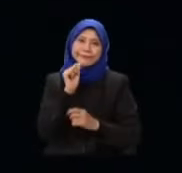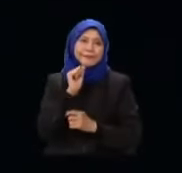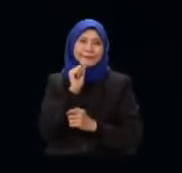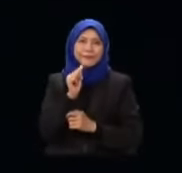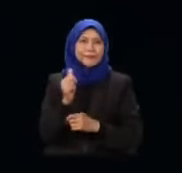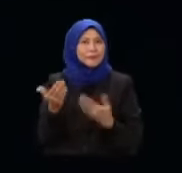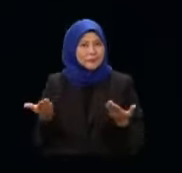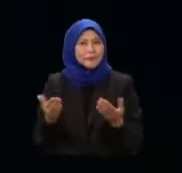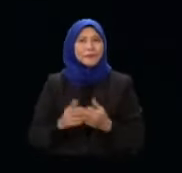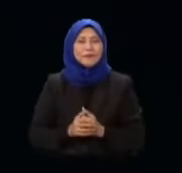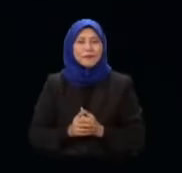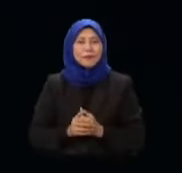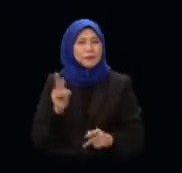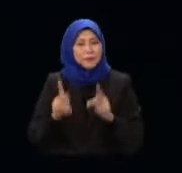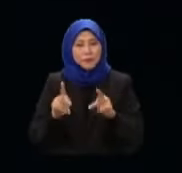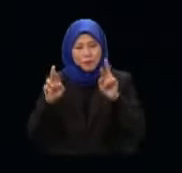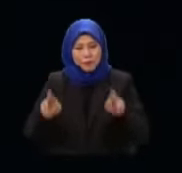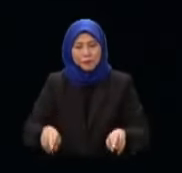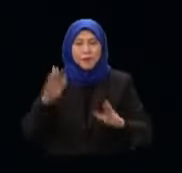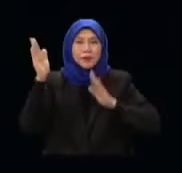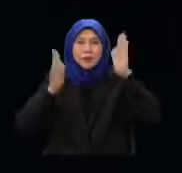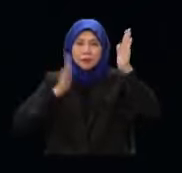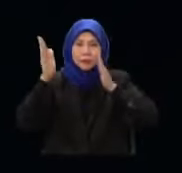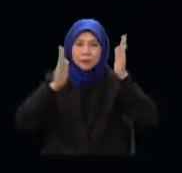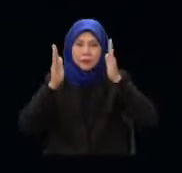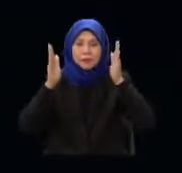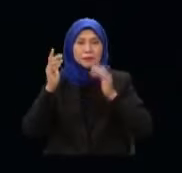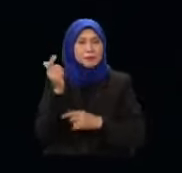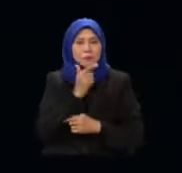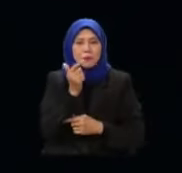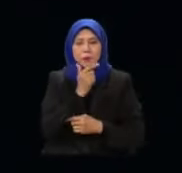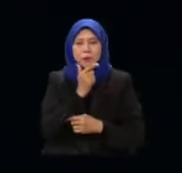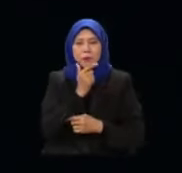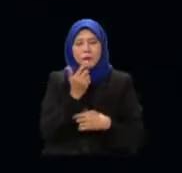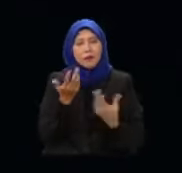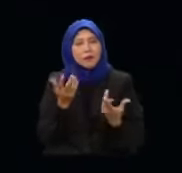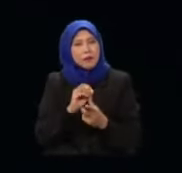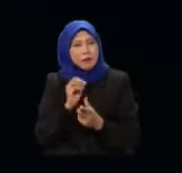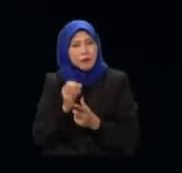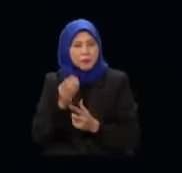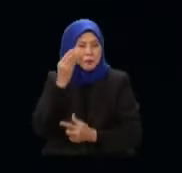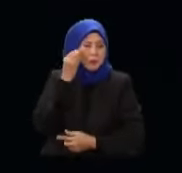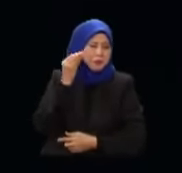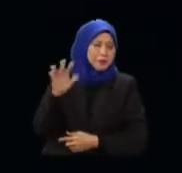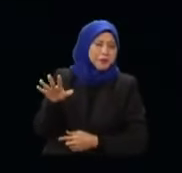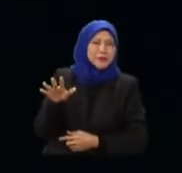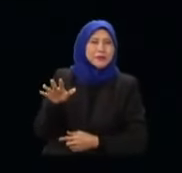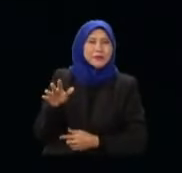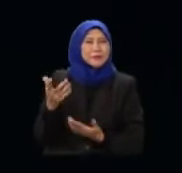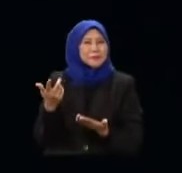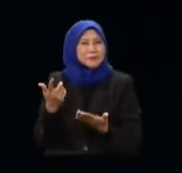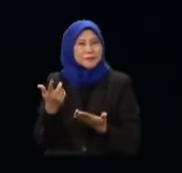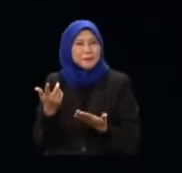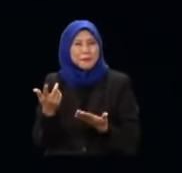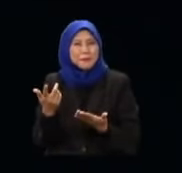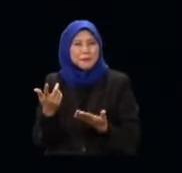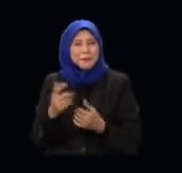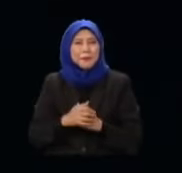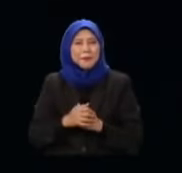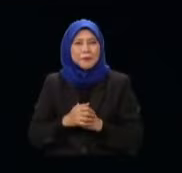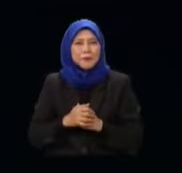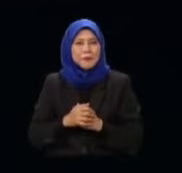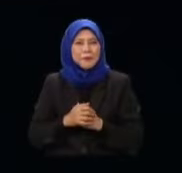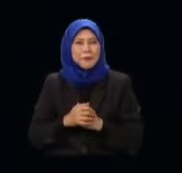kalangan kita Raya Malaysia yang tidak mau ataupun tidak mengambil berat tentang soal sama the